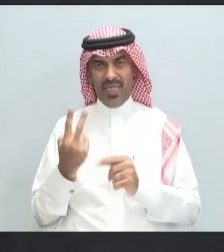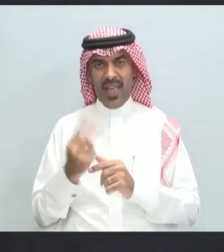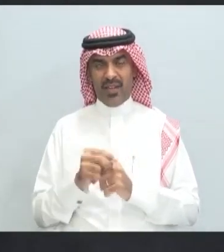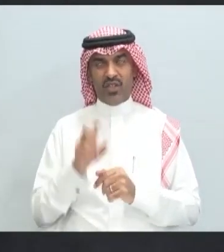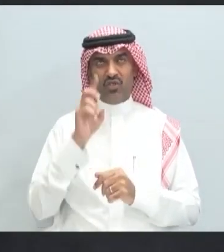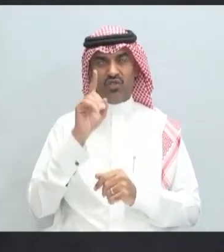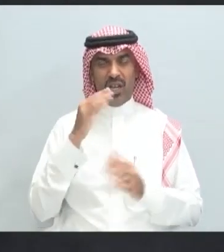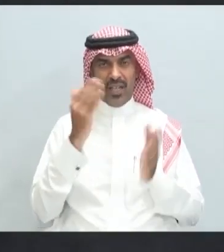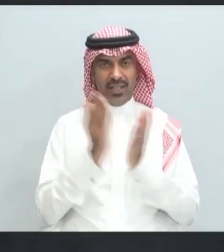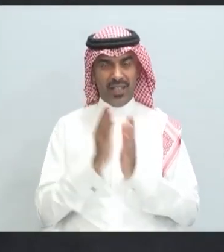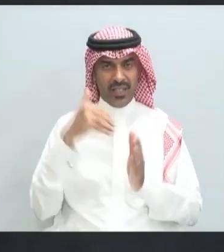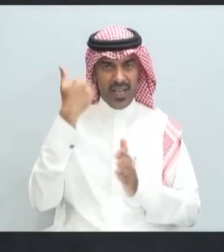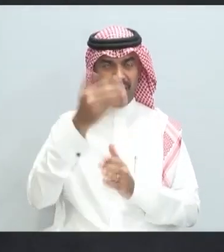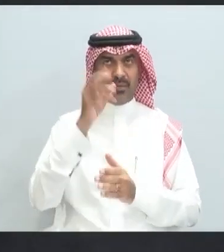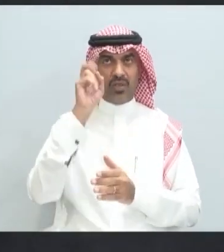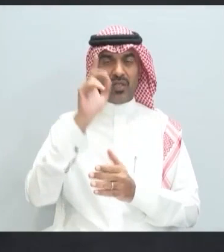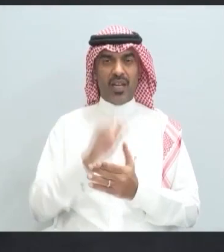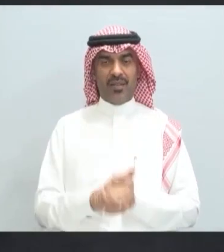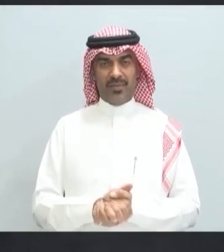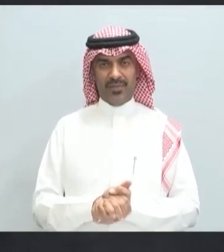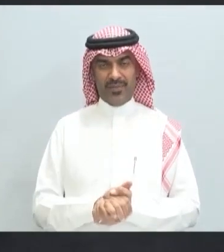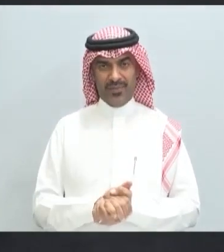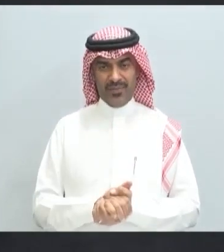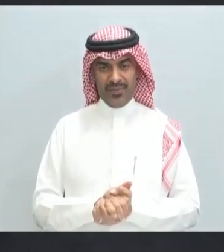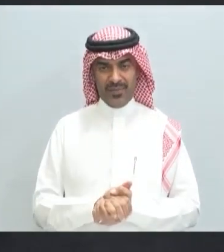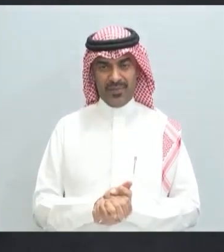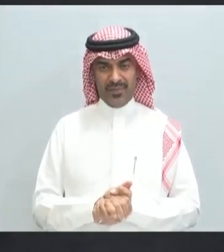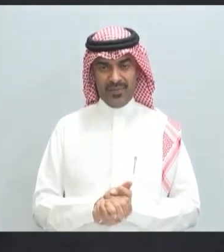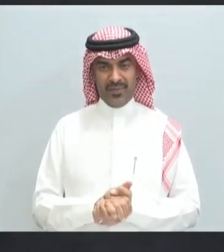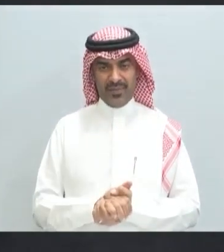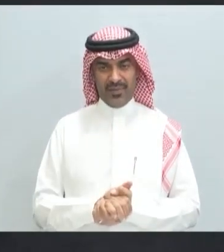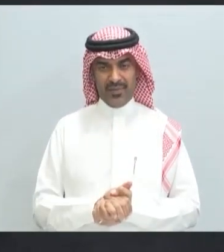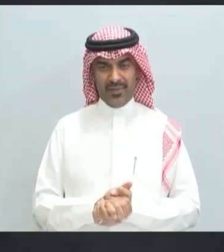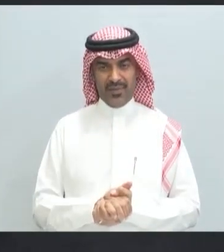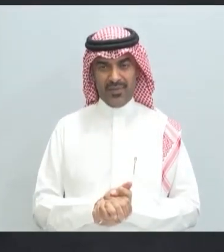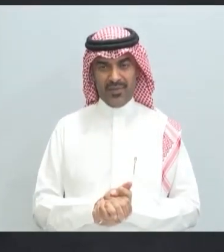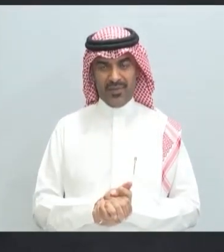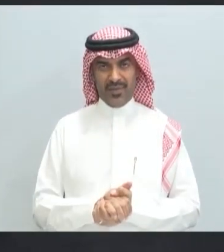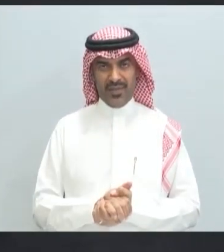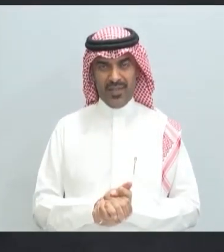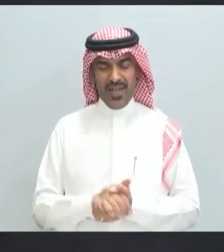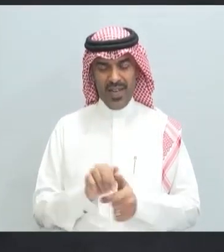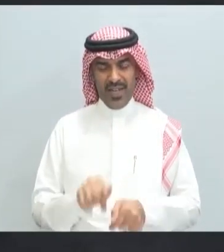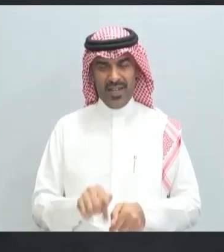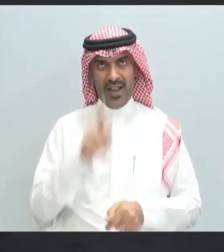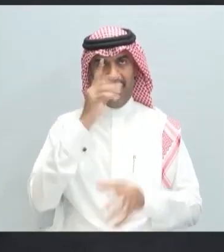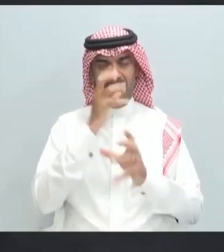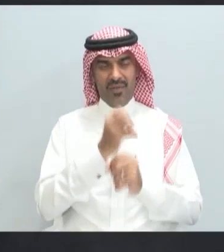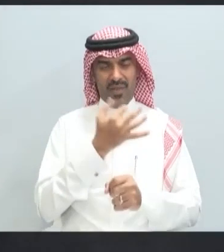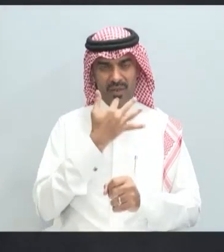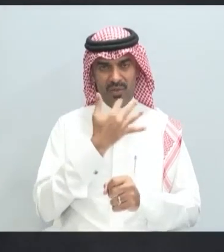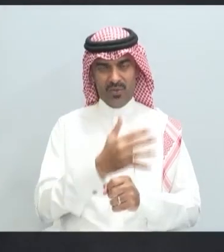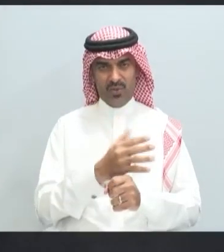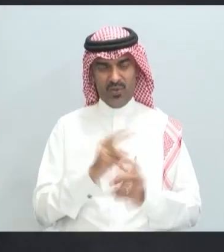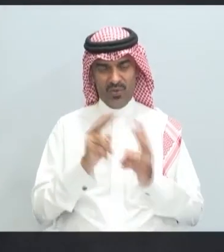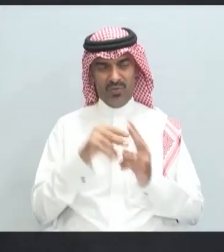باذن الله تعالى بدرس ممتع ان شاء الله في خمسه امثله في اللقاءات القادمه من هنا الى ذلك الحين لقاكم وانتم